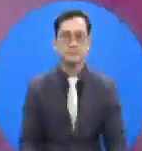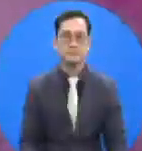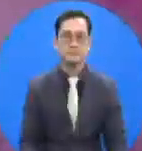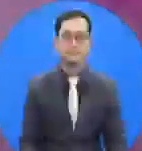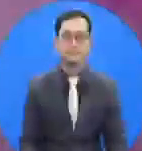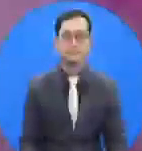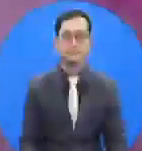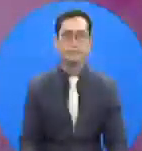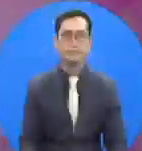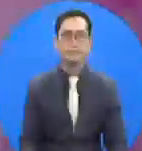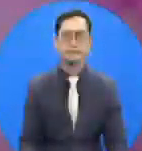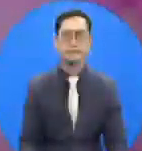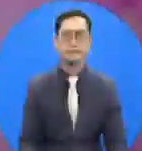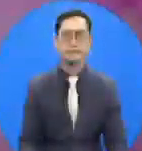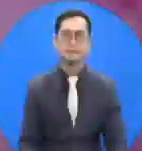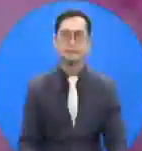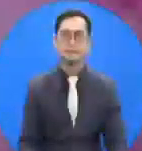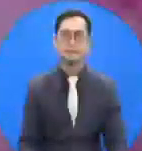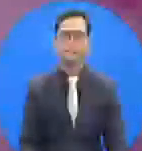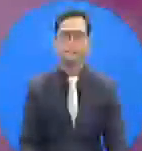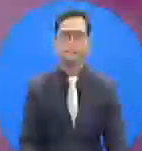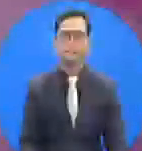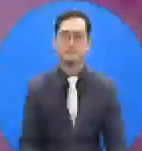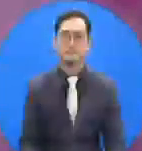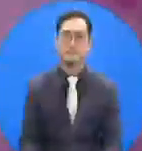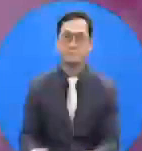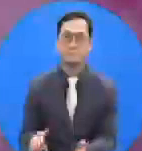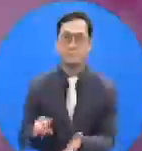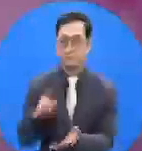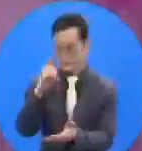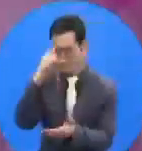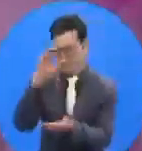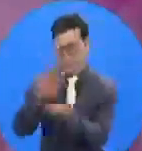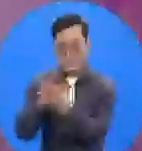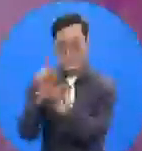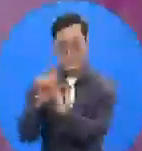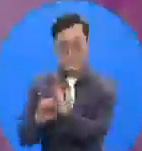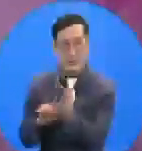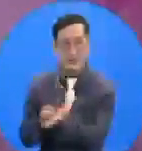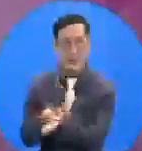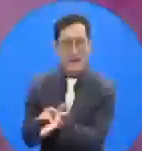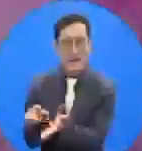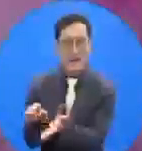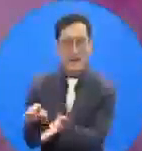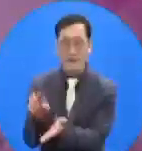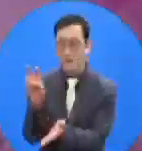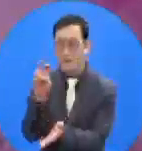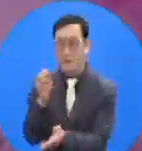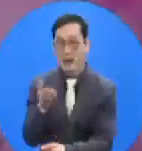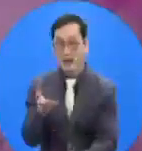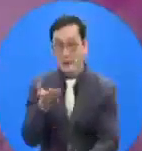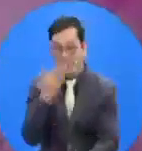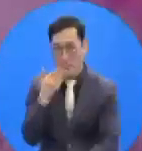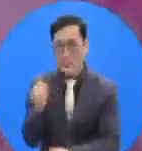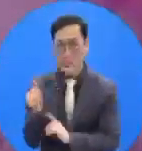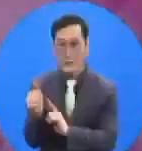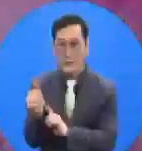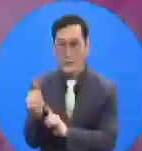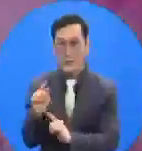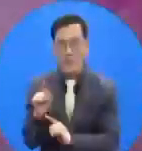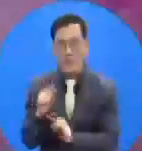김정인 교수님, 이 특히 해열제를 20알이나 먹은 유학생, 본인이 20알을 먹었다는 것은